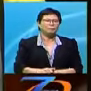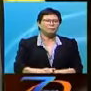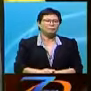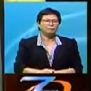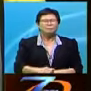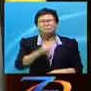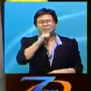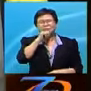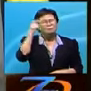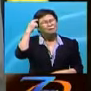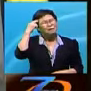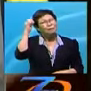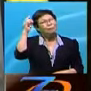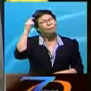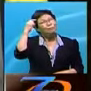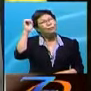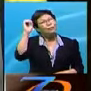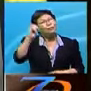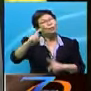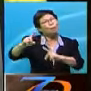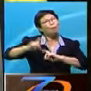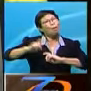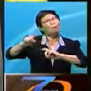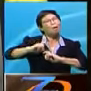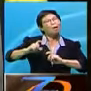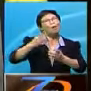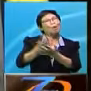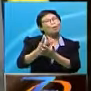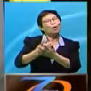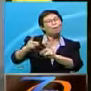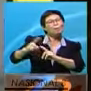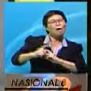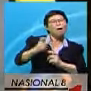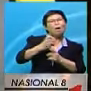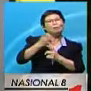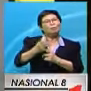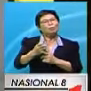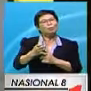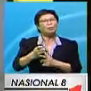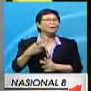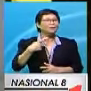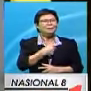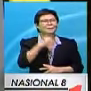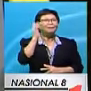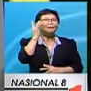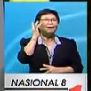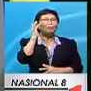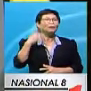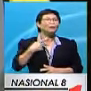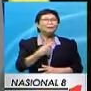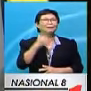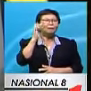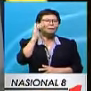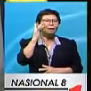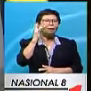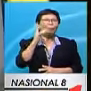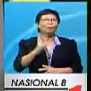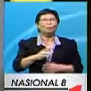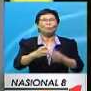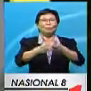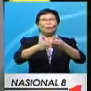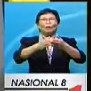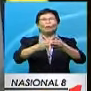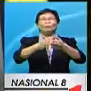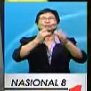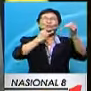tanpa memikirkan apa-apa balasan dari segi kewangan ataupun di segi macam kita pun tak jangkakan untuk dapat liputan media. Ini semua